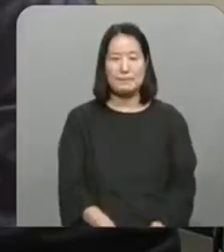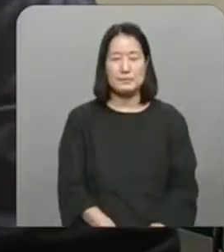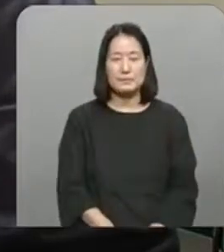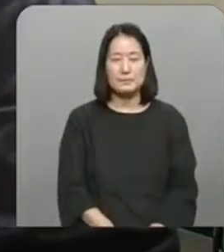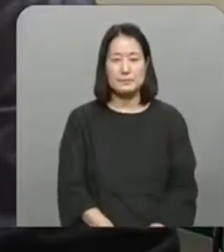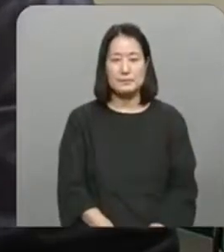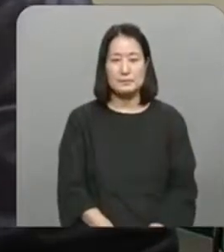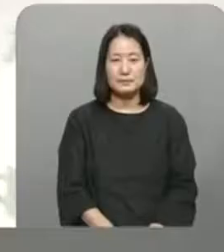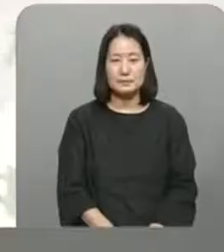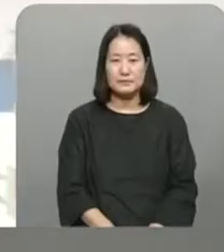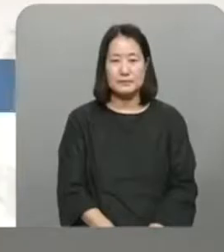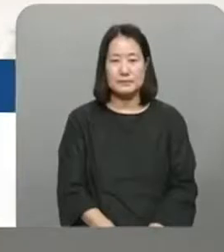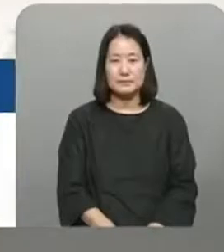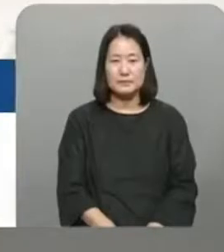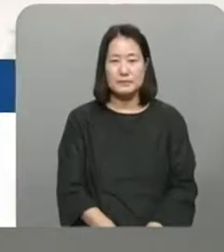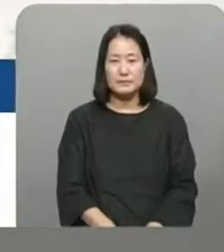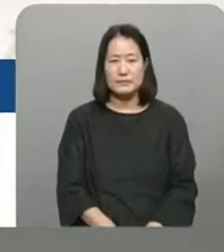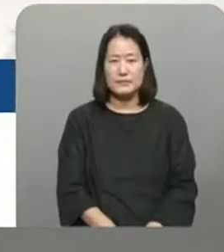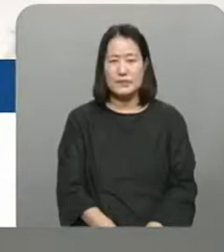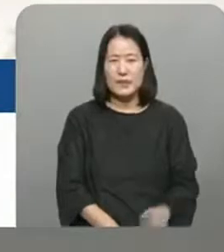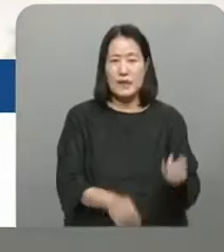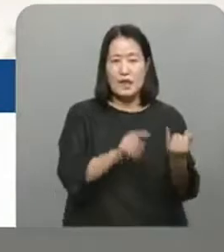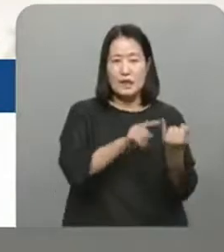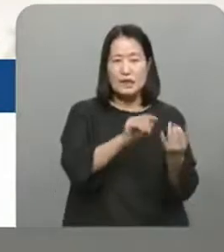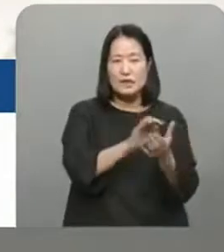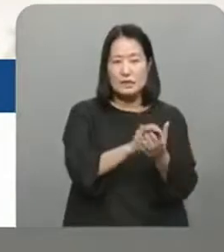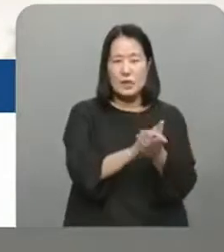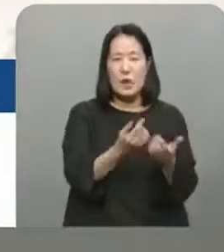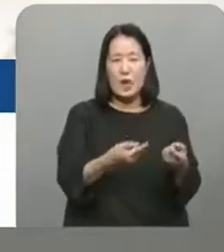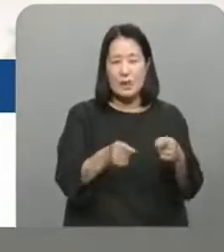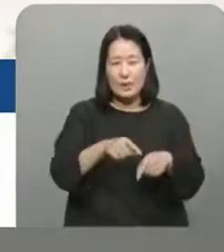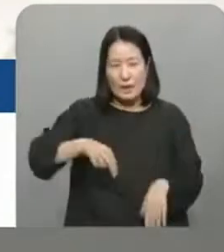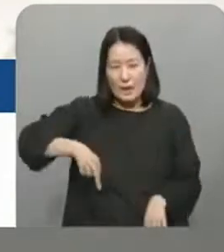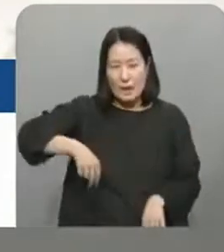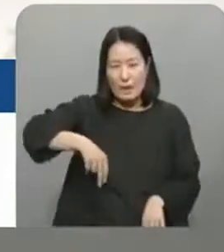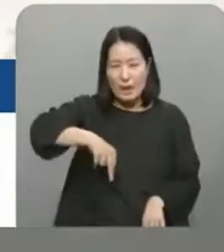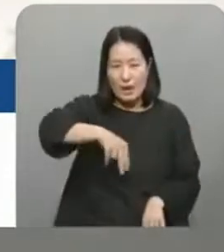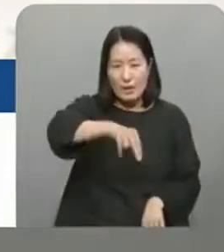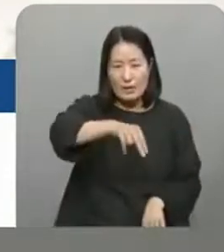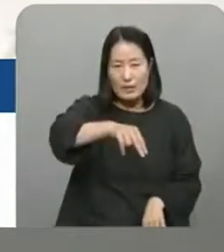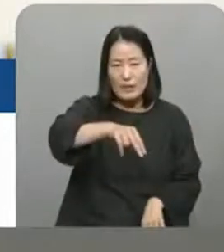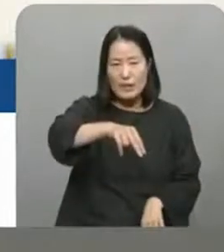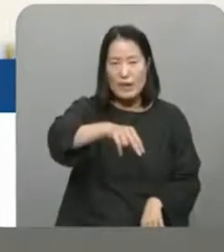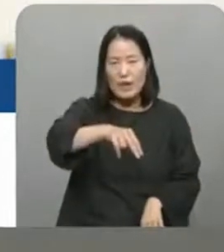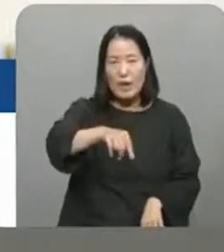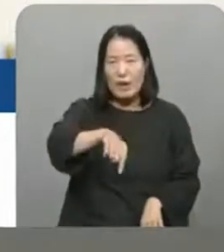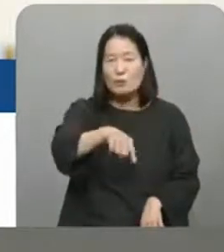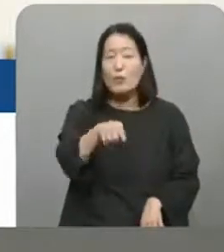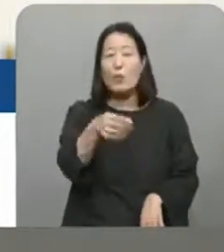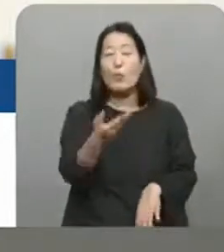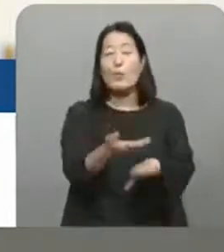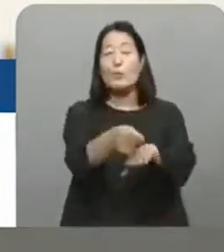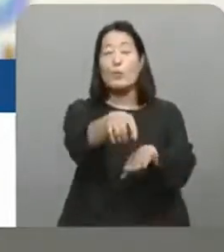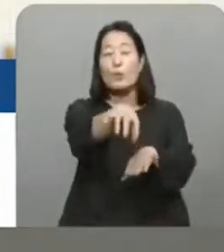전 여자친구랑 이제 산책하려고 영랑호를 갔는데 거기 지나가고 있는데 제